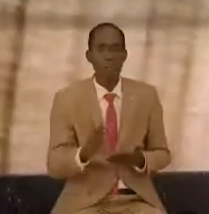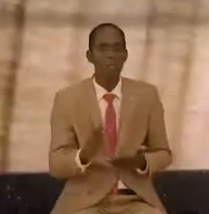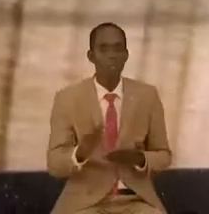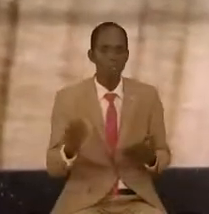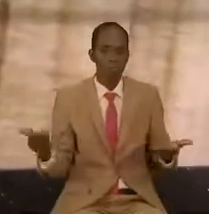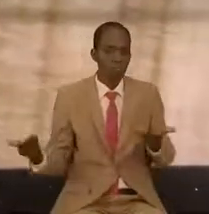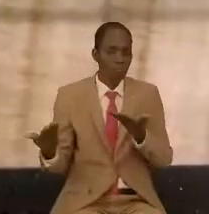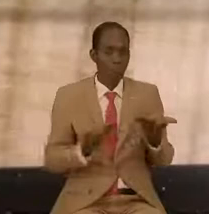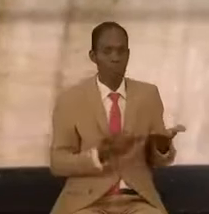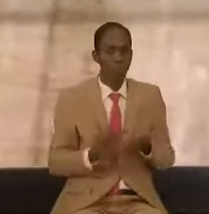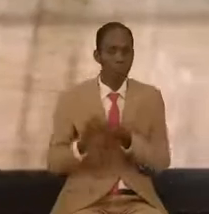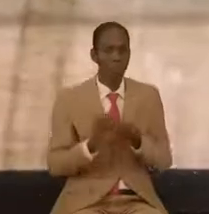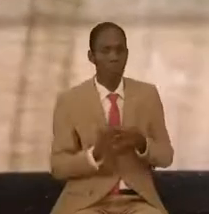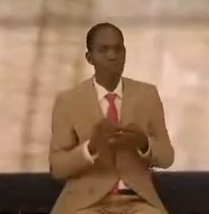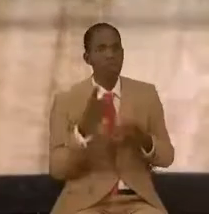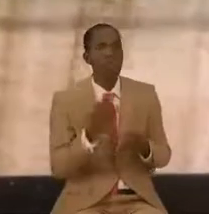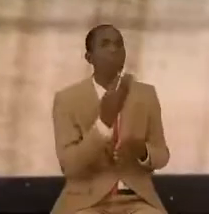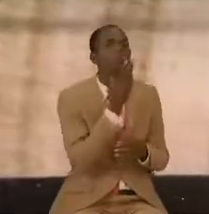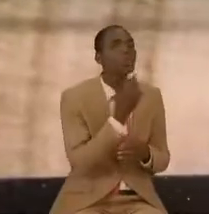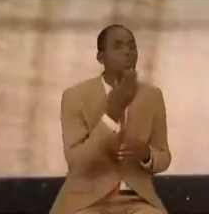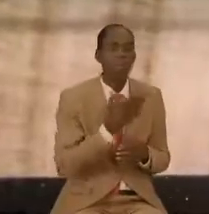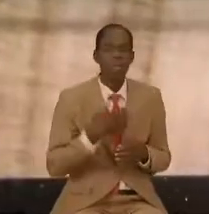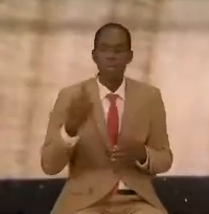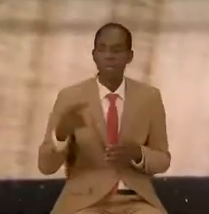par elle l'inimitié,